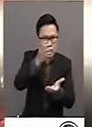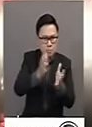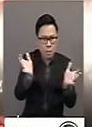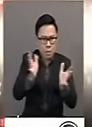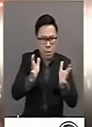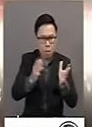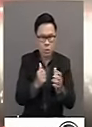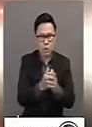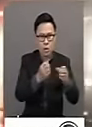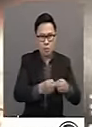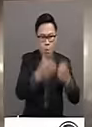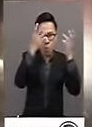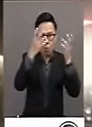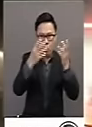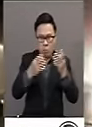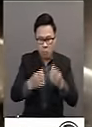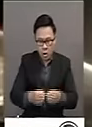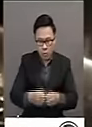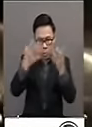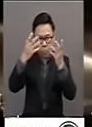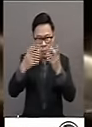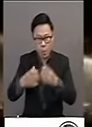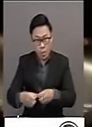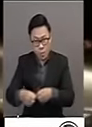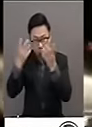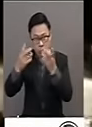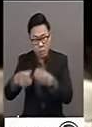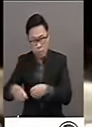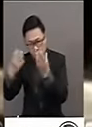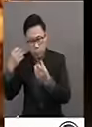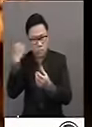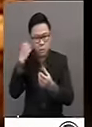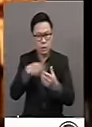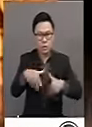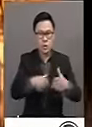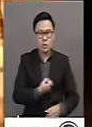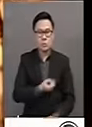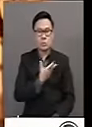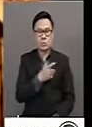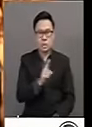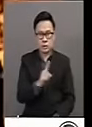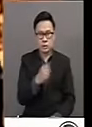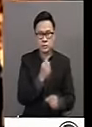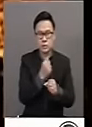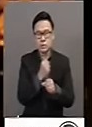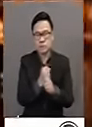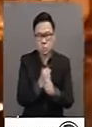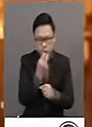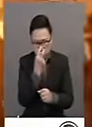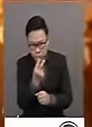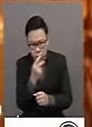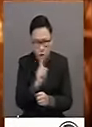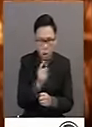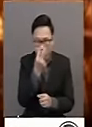ขากำลังดับเพลิงไปก็จะมีเสียงถังแก๊สระเบิดเป็นระยะค่ะชาวบ้านก็แตกตื่นนะคะก็พากันออกมามุงดูเห